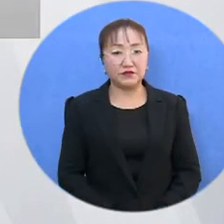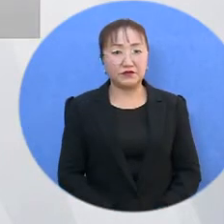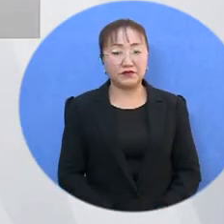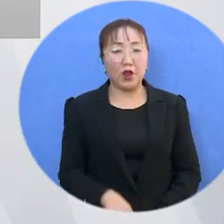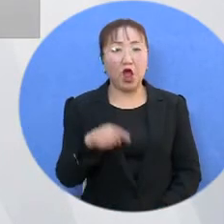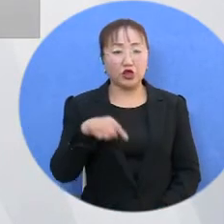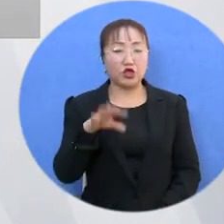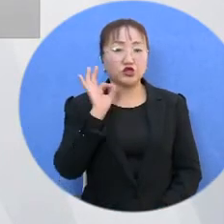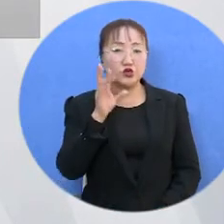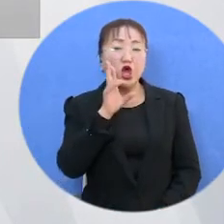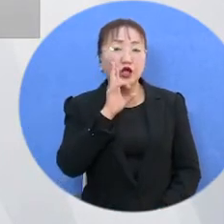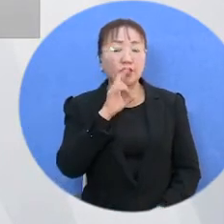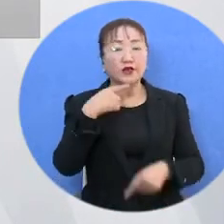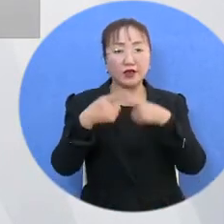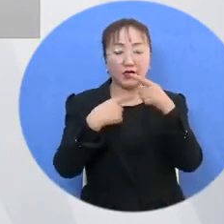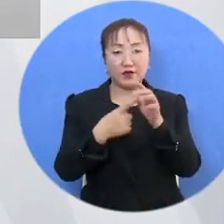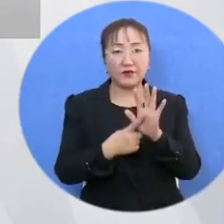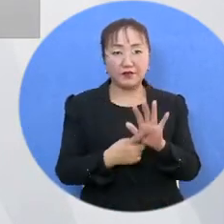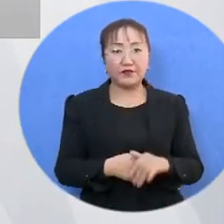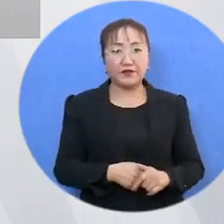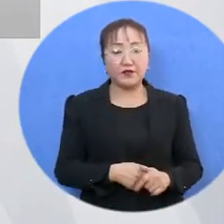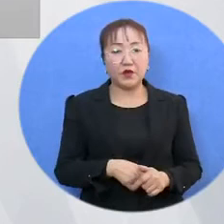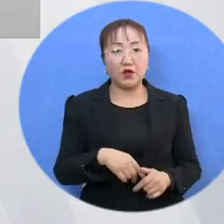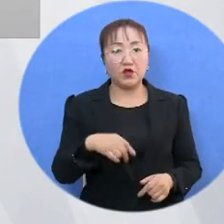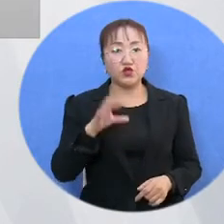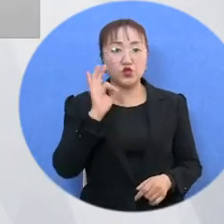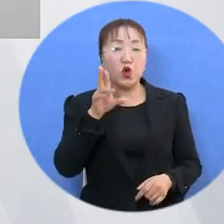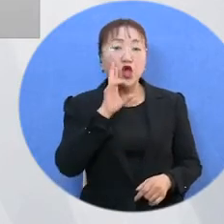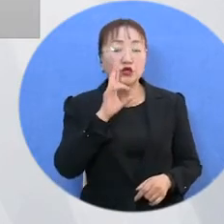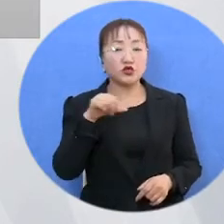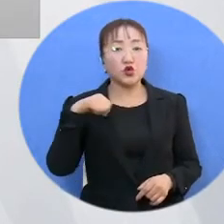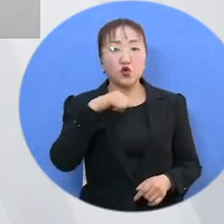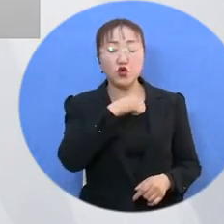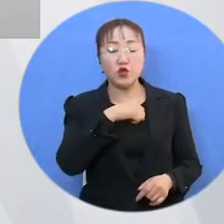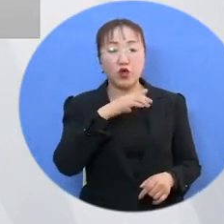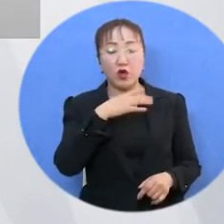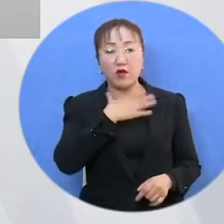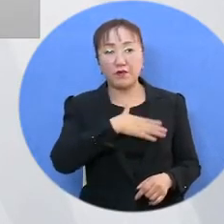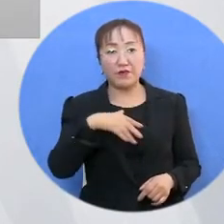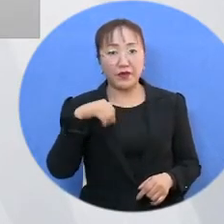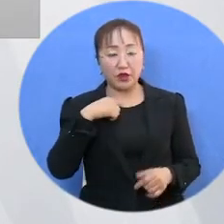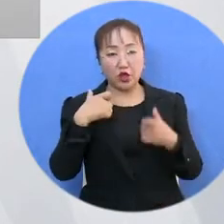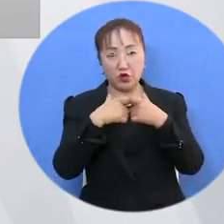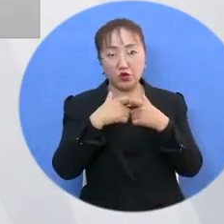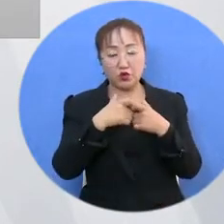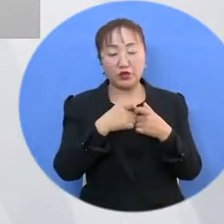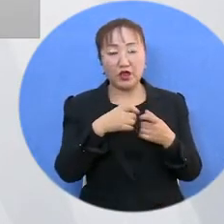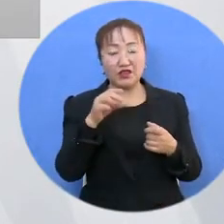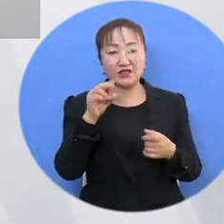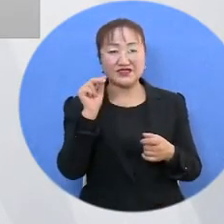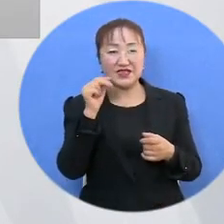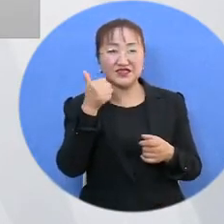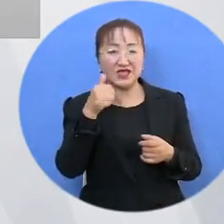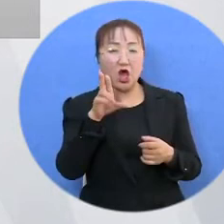Одоо зохистой хоолтын талаар ярья. Зохистой хоолно гэдэг нь чи өөрийнхөө эрүүл мэндэд тохируулан тэжээллэг чанартай олон нэр төрлийн хоол